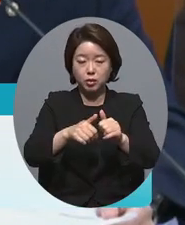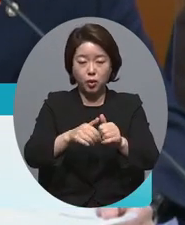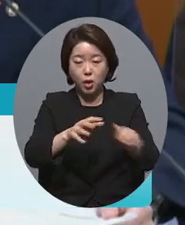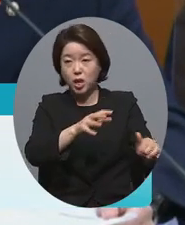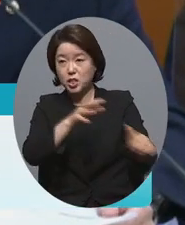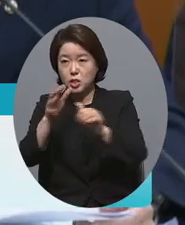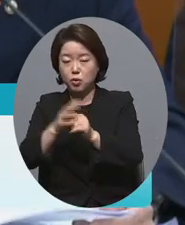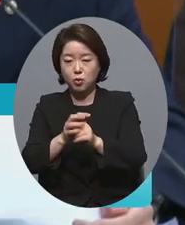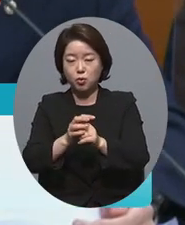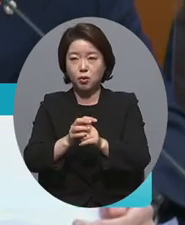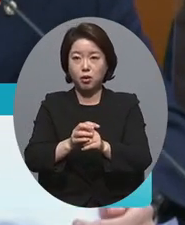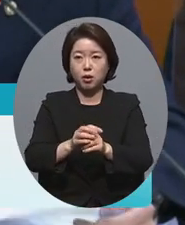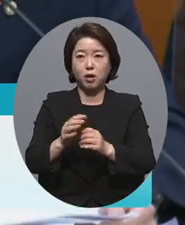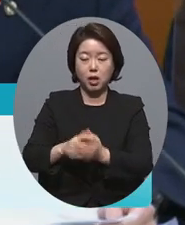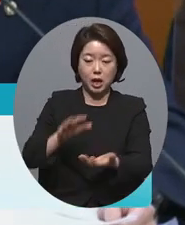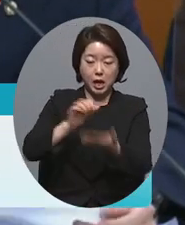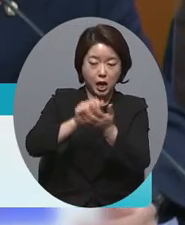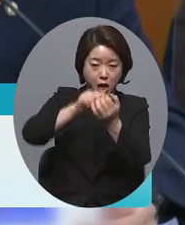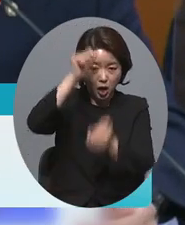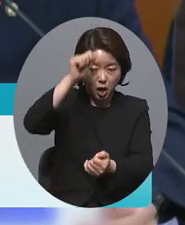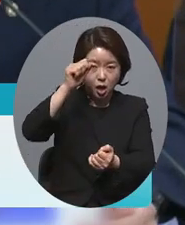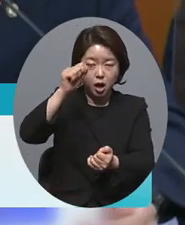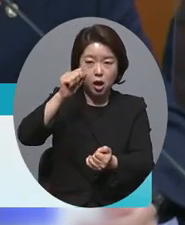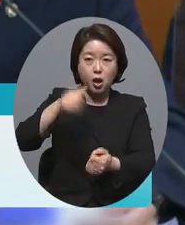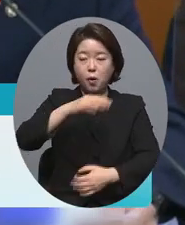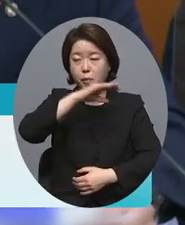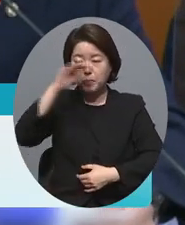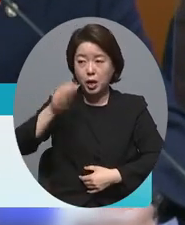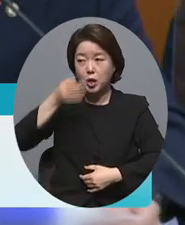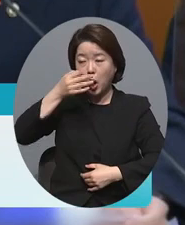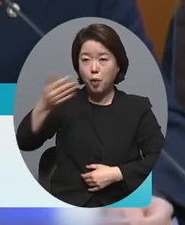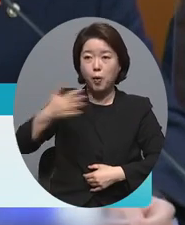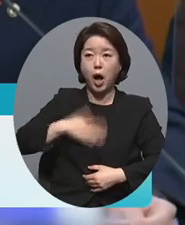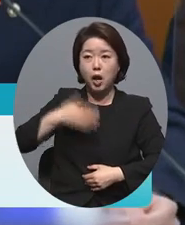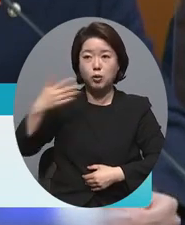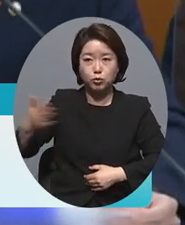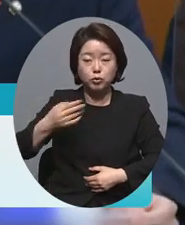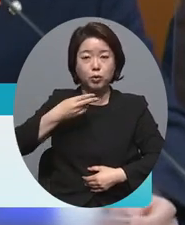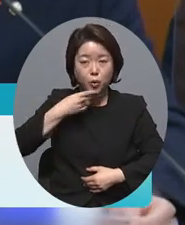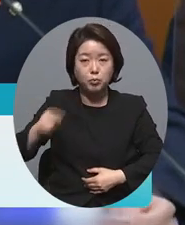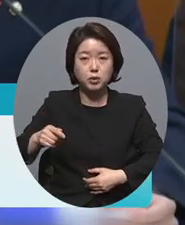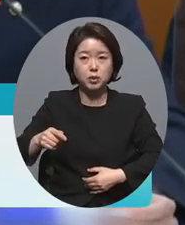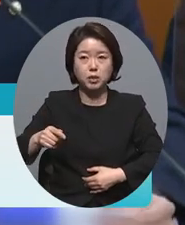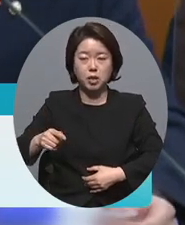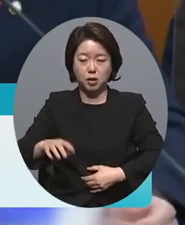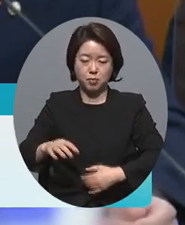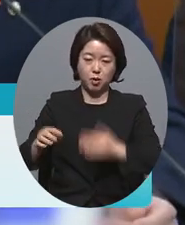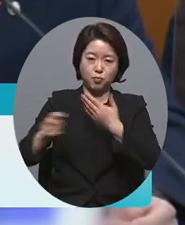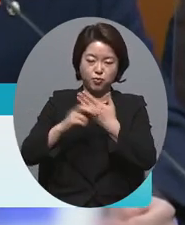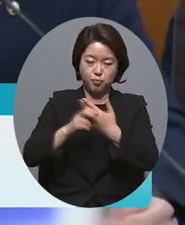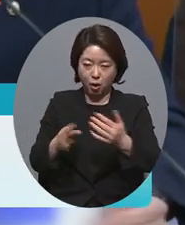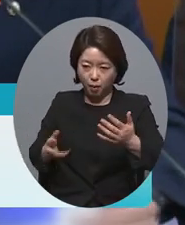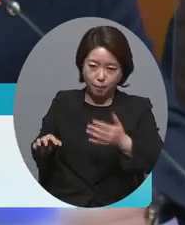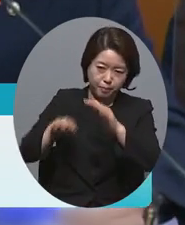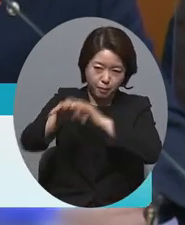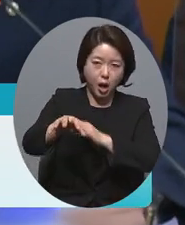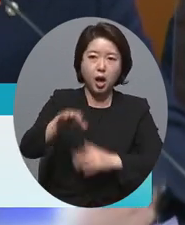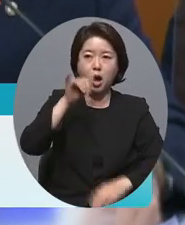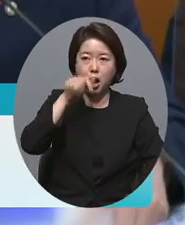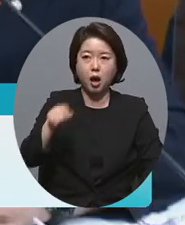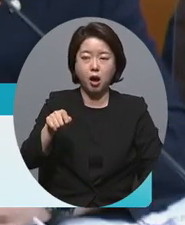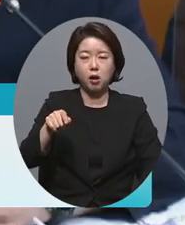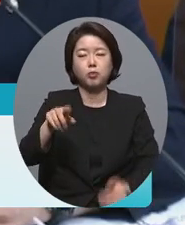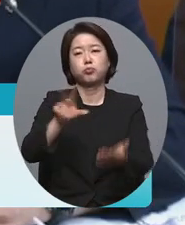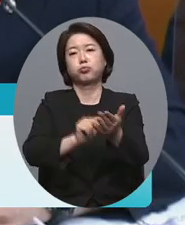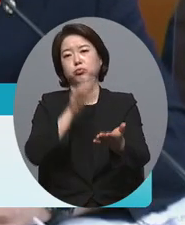이용해서 압수수색 영장도 제대로 제시하지 않고 들어왔다라는 위법한 압수수색 절차라는 그 문제점이